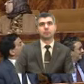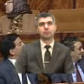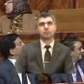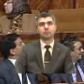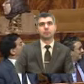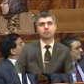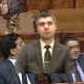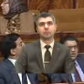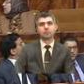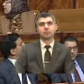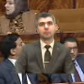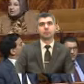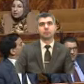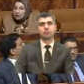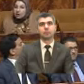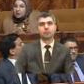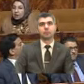السؤال سيد الوزير.